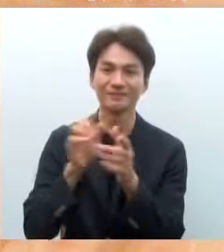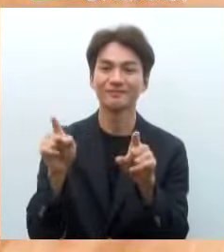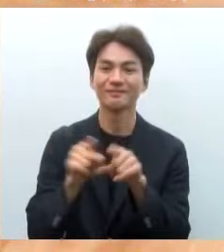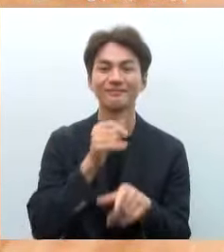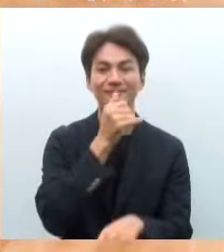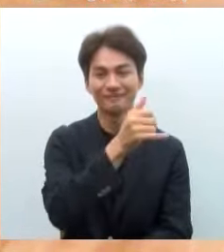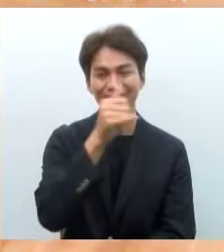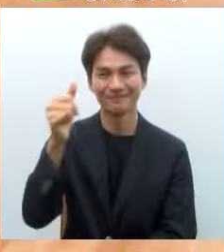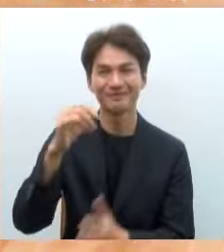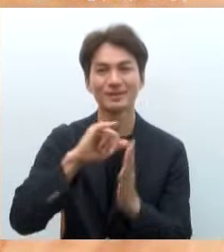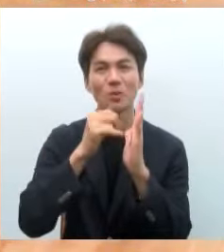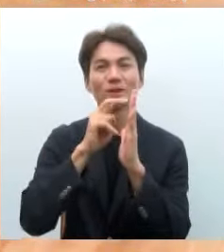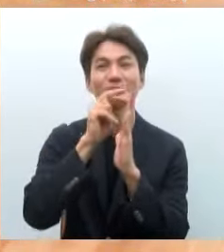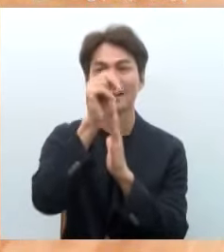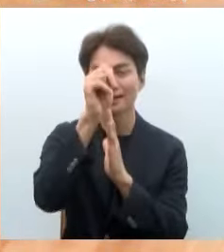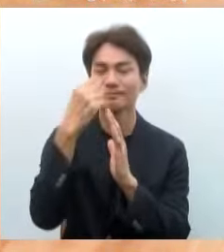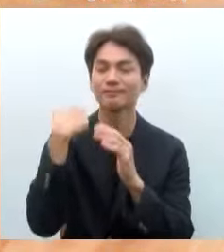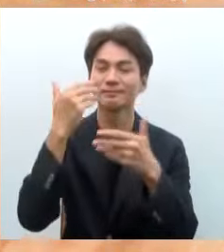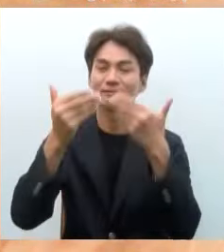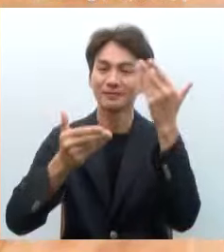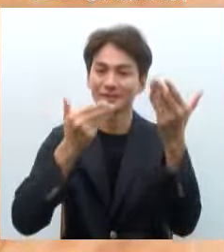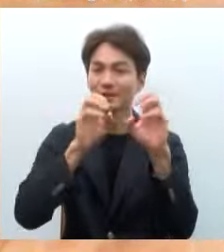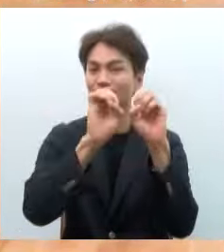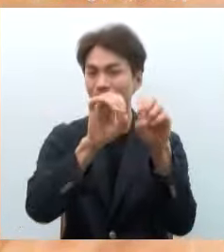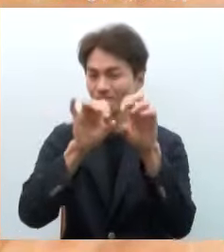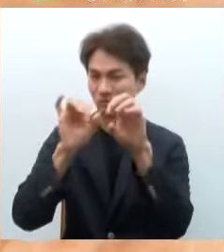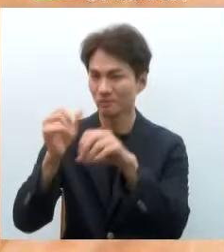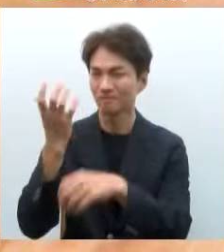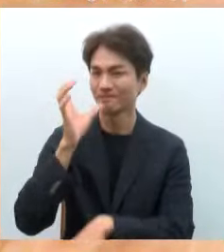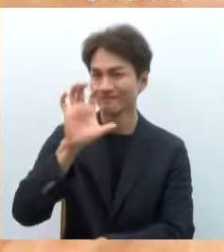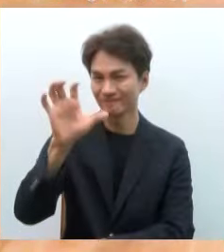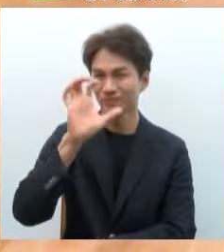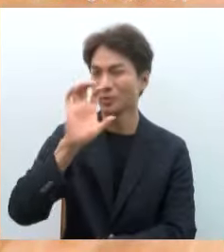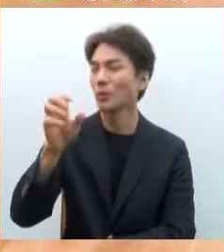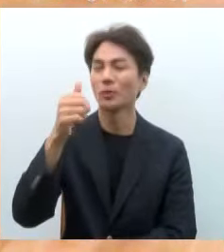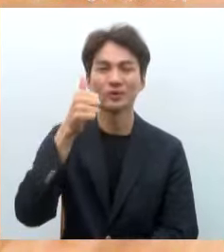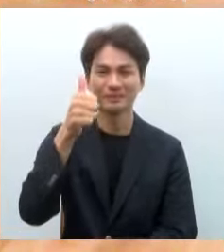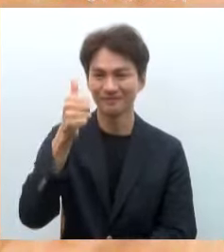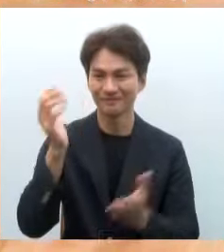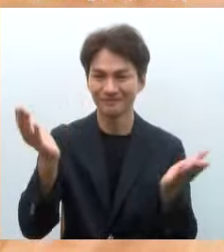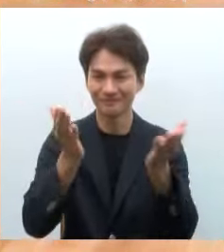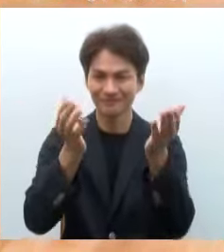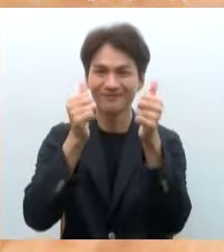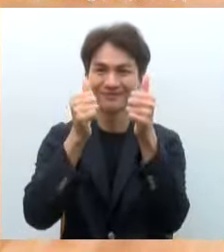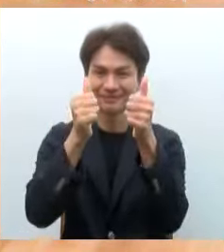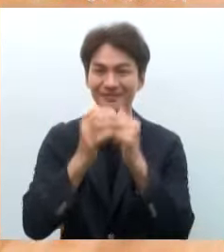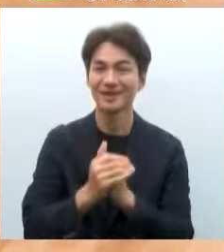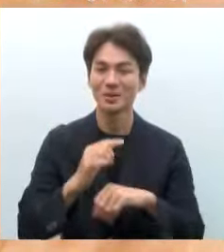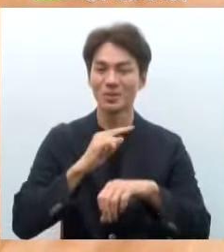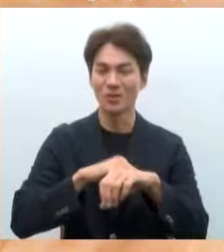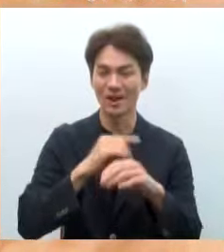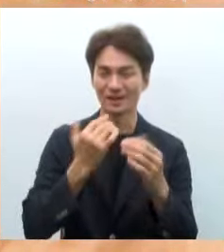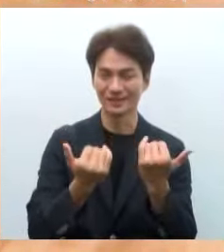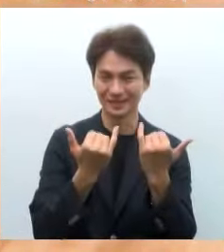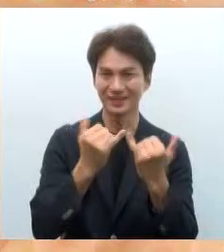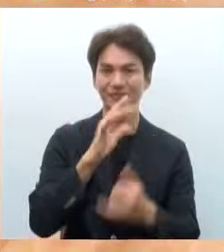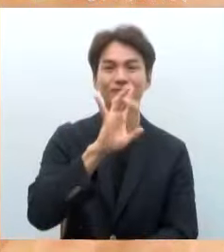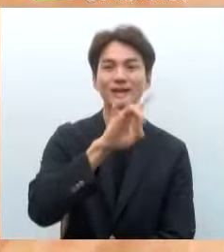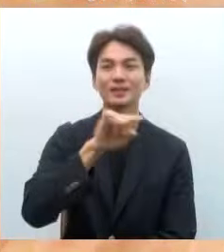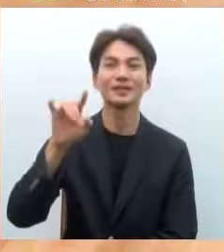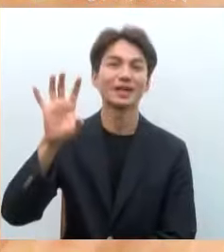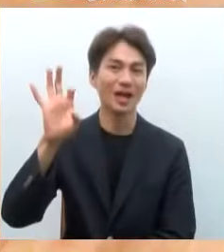น่านค่ะมีกิจกรรมของการจัดการเรียนการสอนที่มานำเสนอกันอย่างเต็มอิ่มแล้วก็จุใจเลยนะคะและในช่วงเวลาตั้งแต่ตอนนี้ 8:00 นไปจนถึงเวล